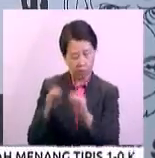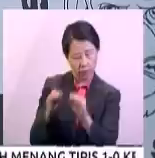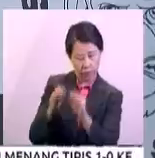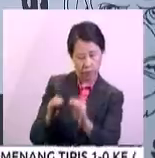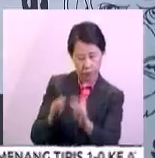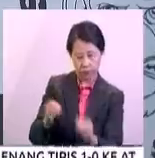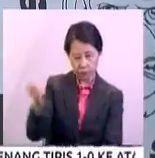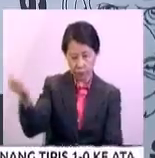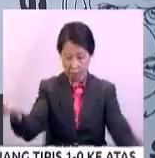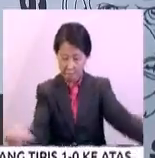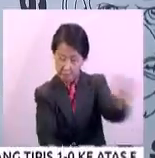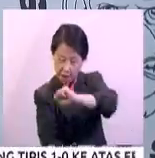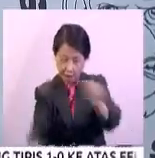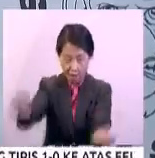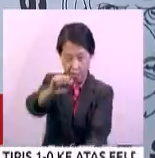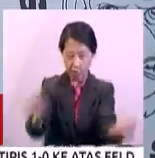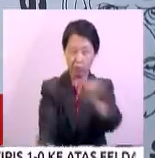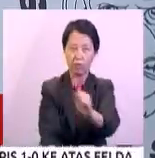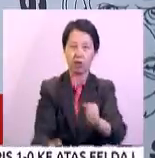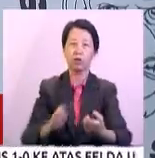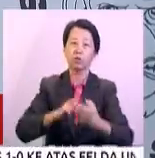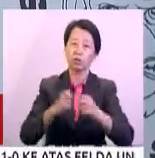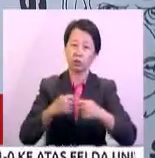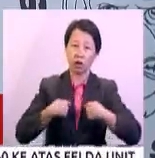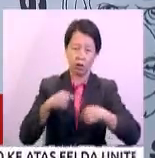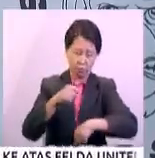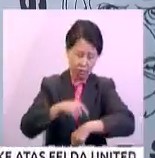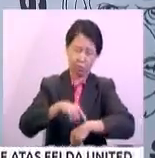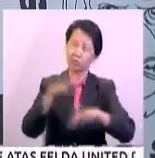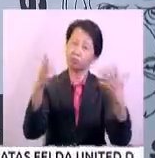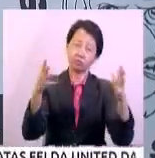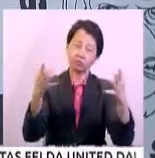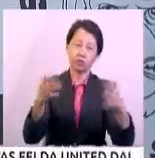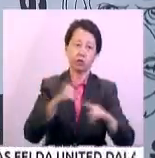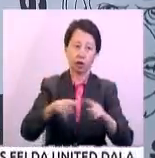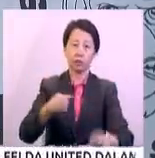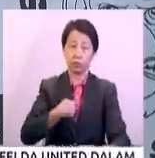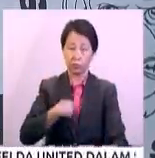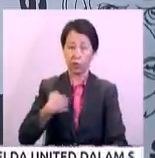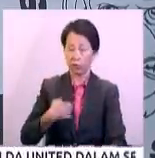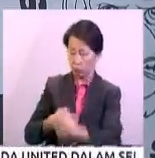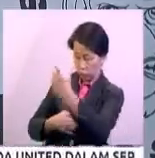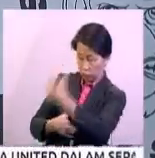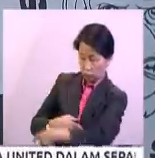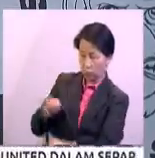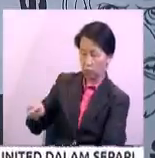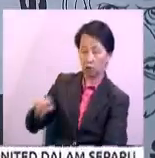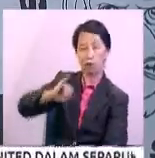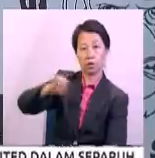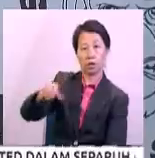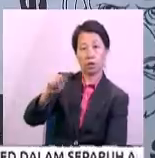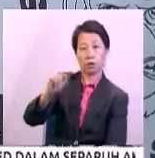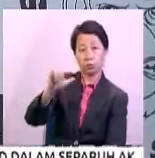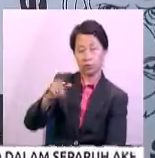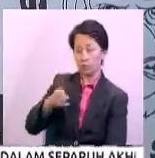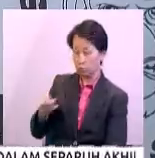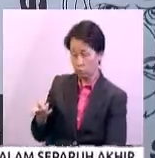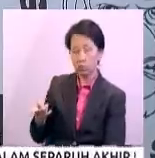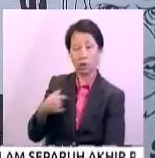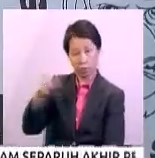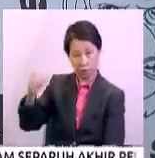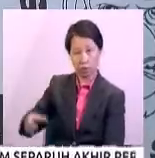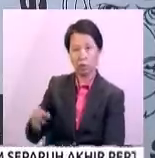ajar apa. So, masalah dia, saya pun tak ada masa. Tapi saya ada seorang, nama dia Jay Chong, dia ni